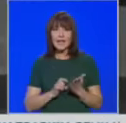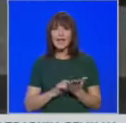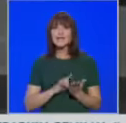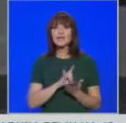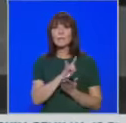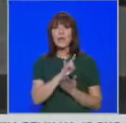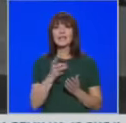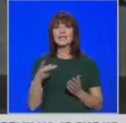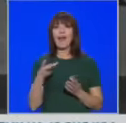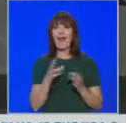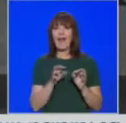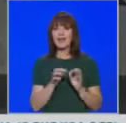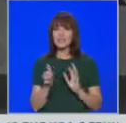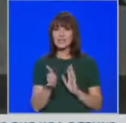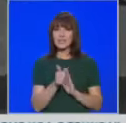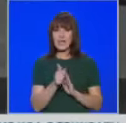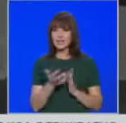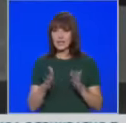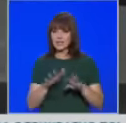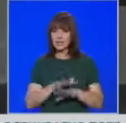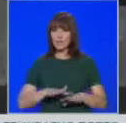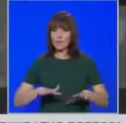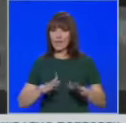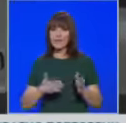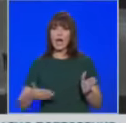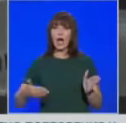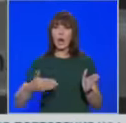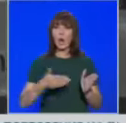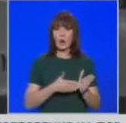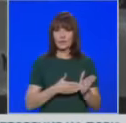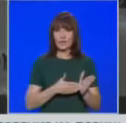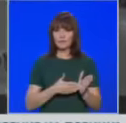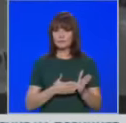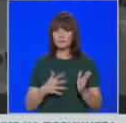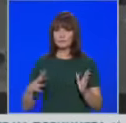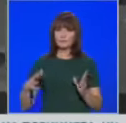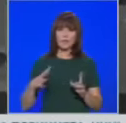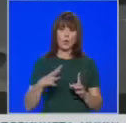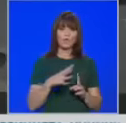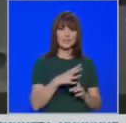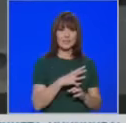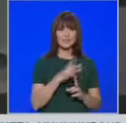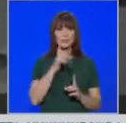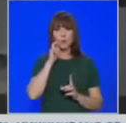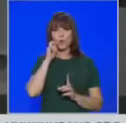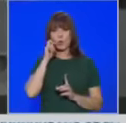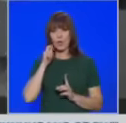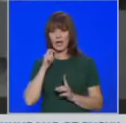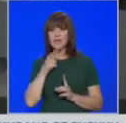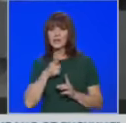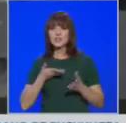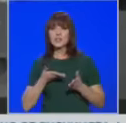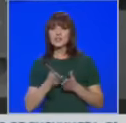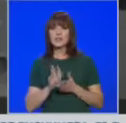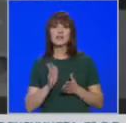Самолетите F-16 едва ли ще повлияят на контраофанзивата на Украина, тъй като първите изтребители ще кръжат в украинското небе едва от началото